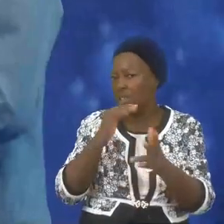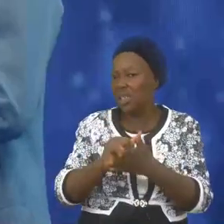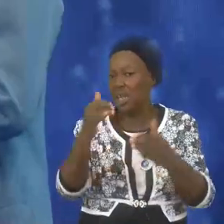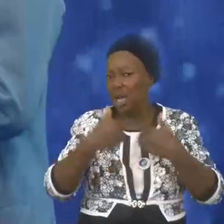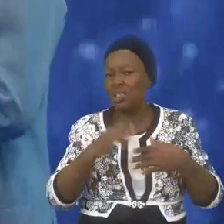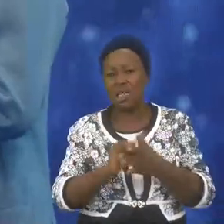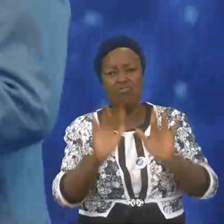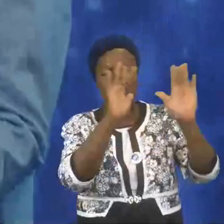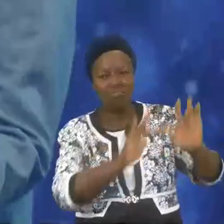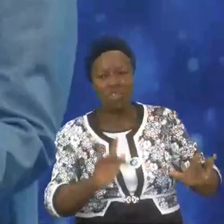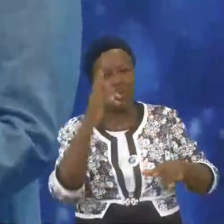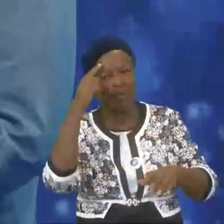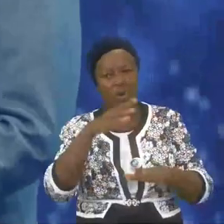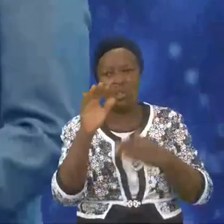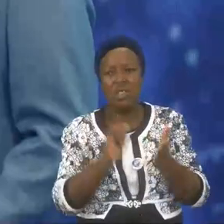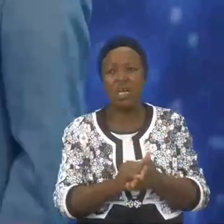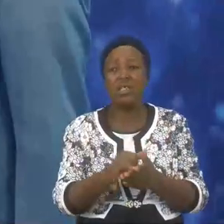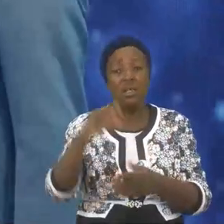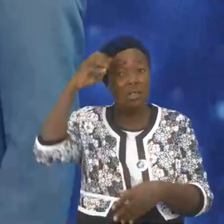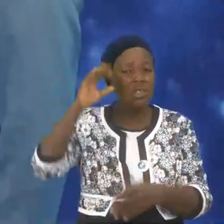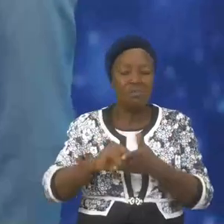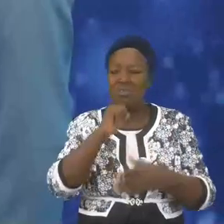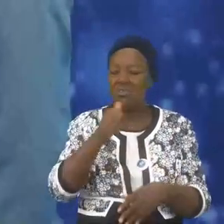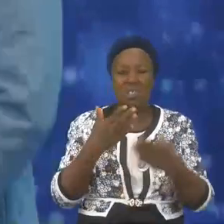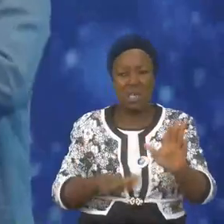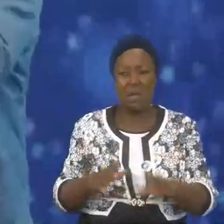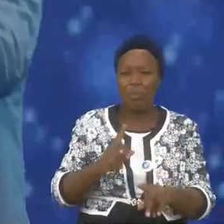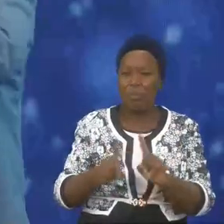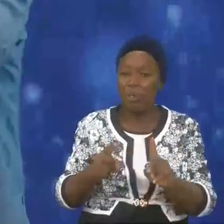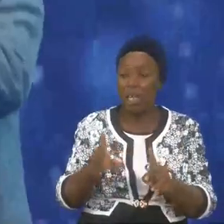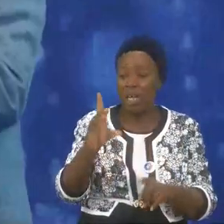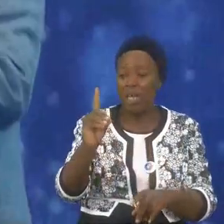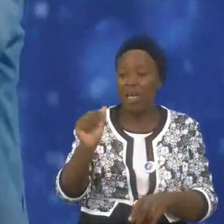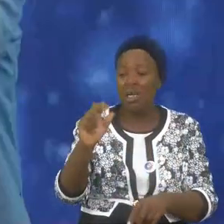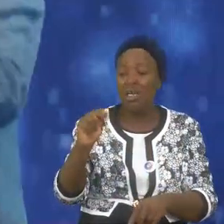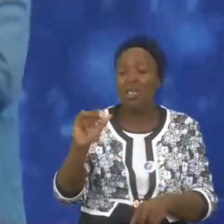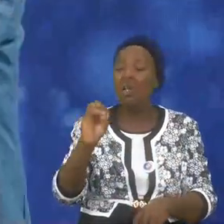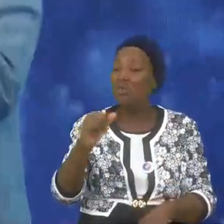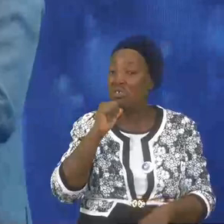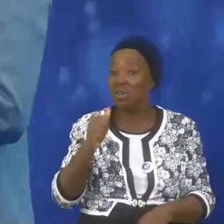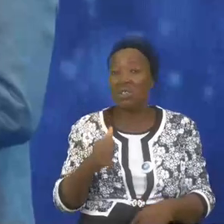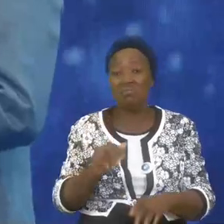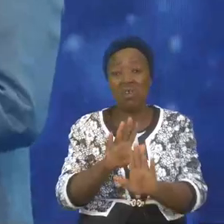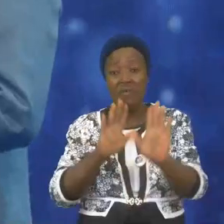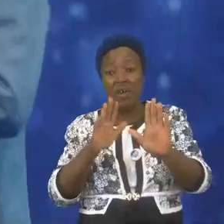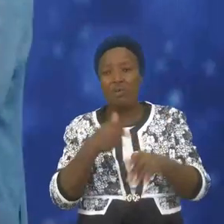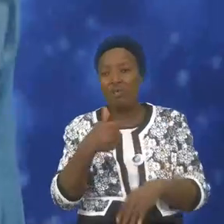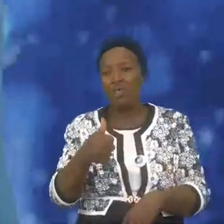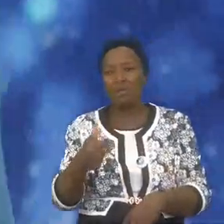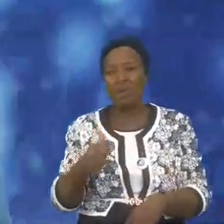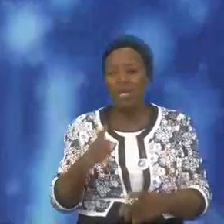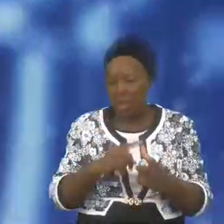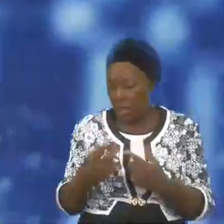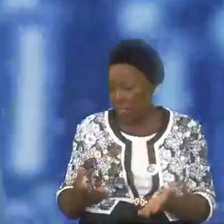des magiciens pour qu'ils ne meurent pas. Il n'avait pas peur de lui-même. S'il dormait ici, il